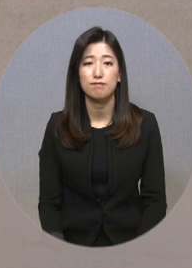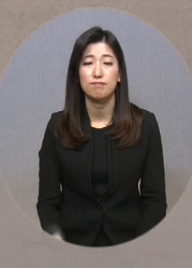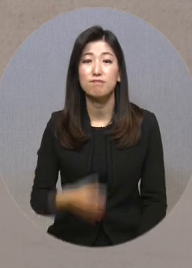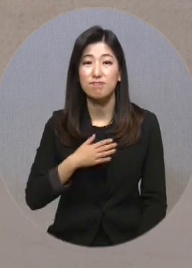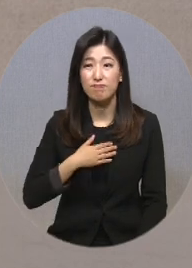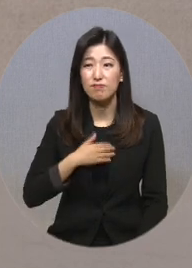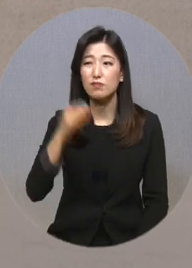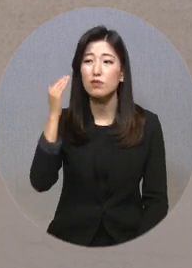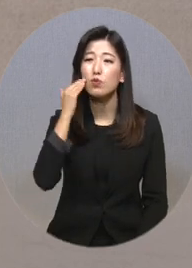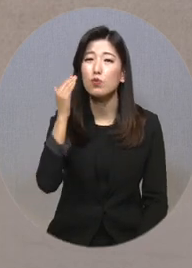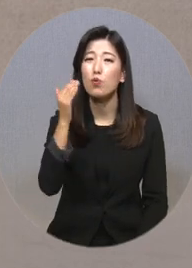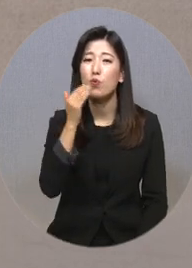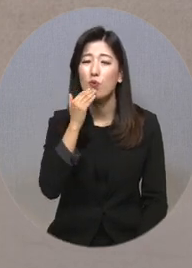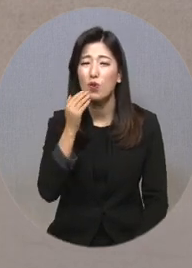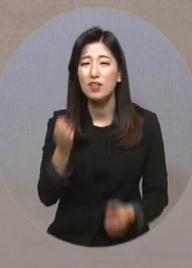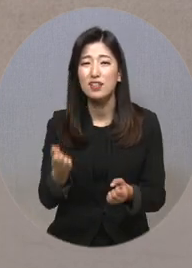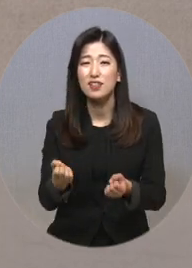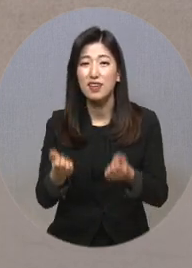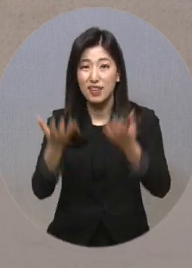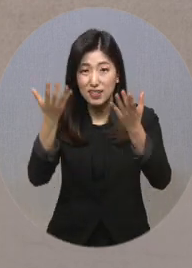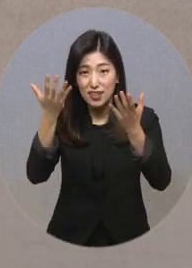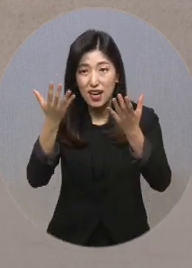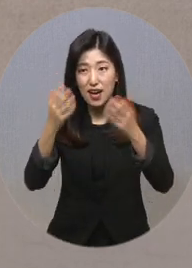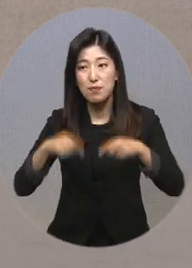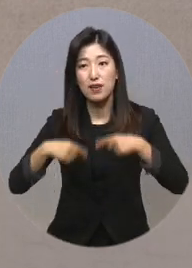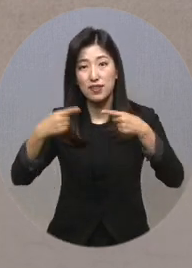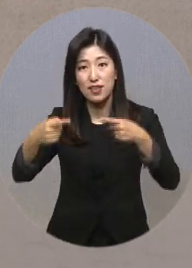가서 이야기를 들려줬습니다.